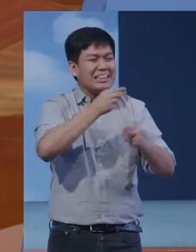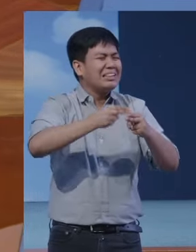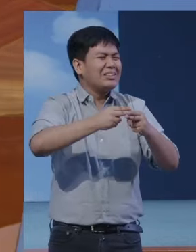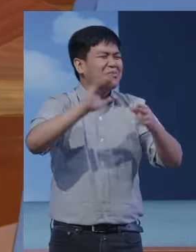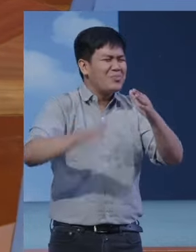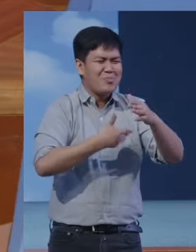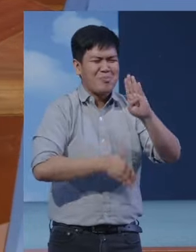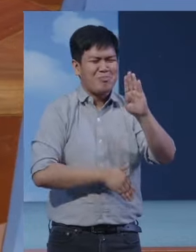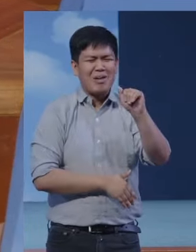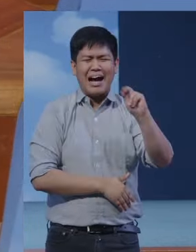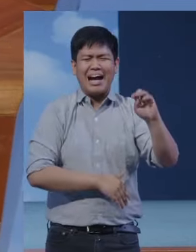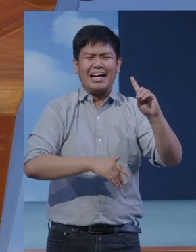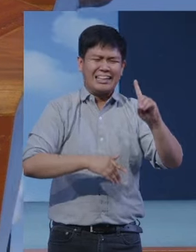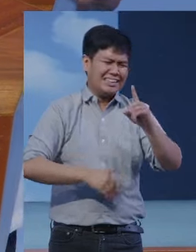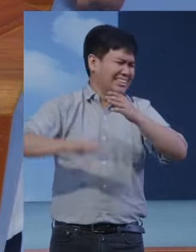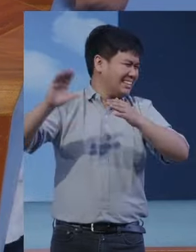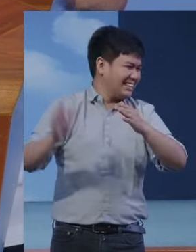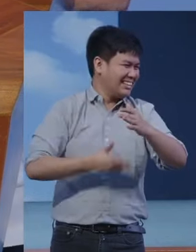ginawa